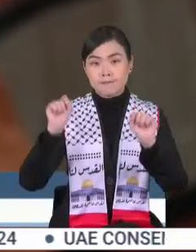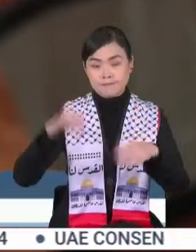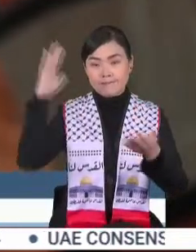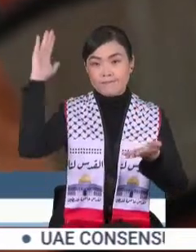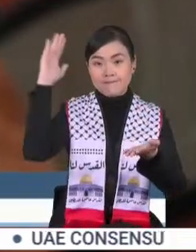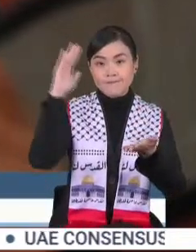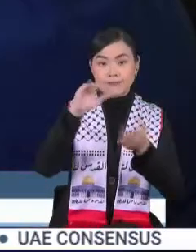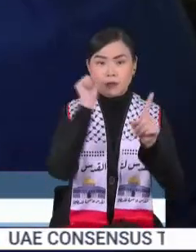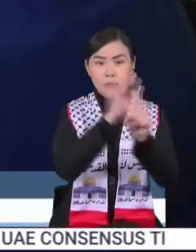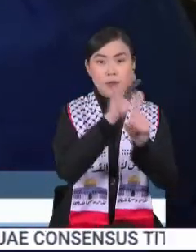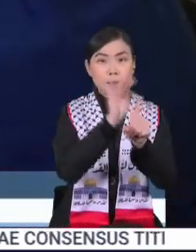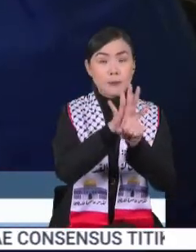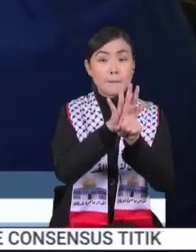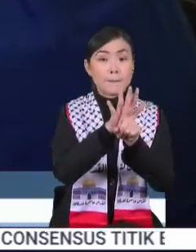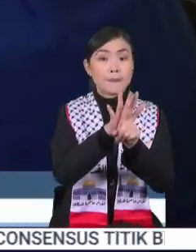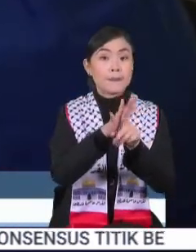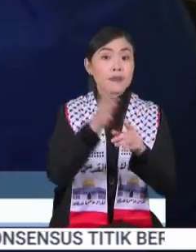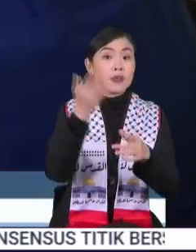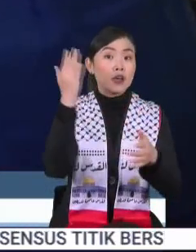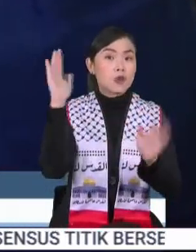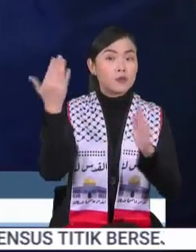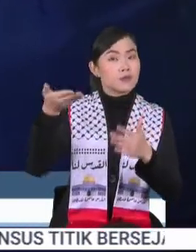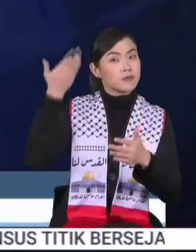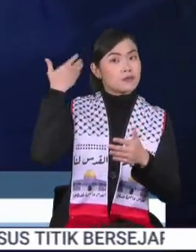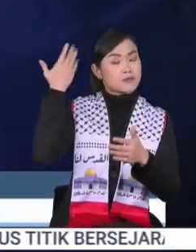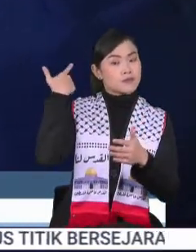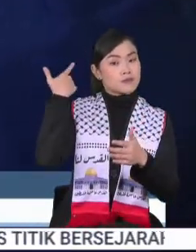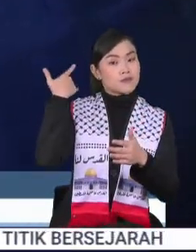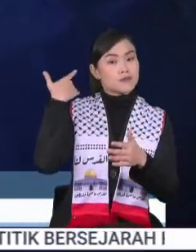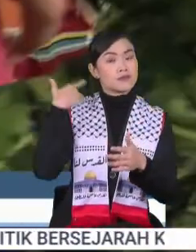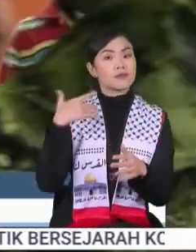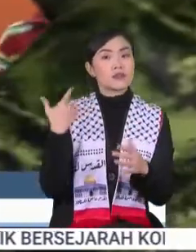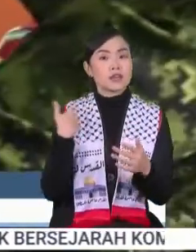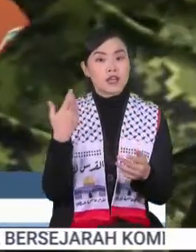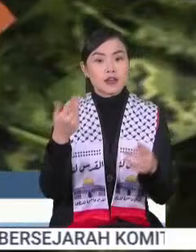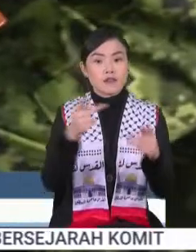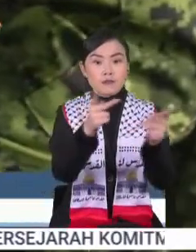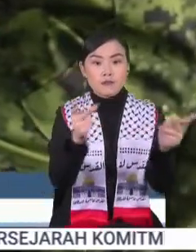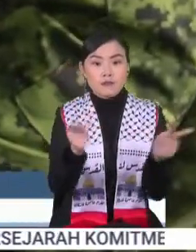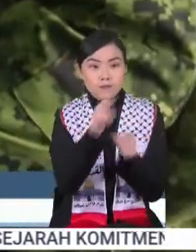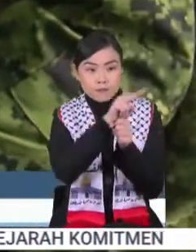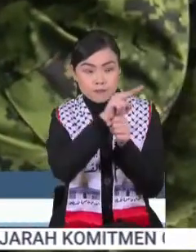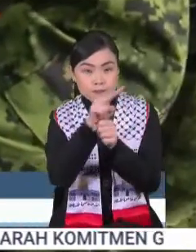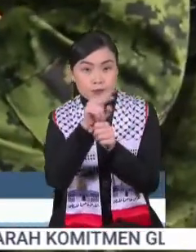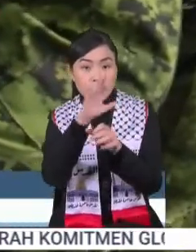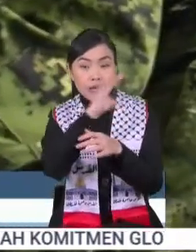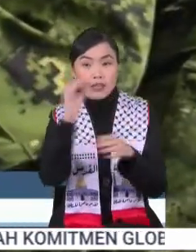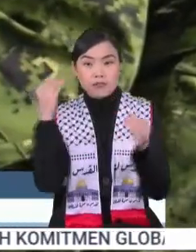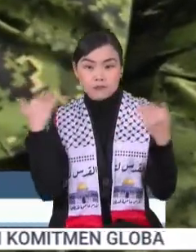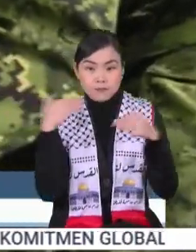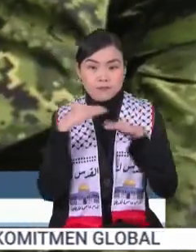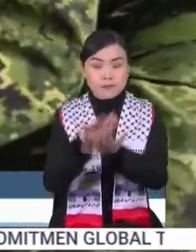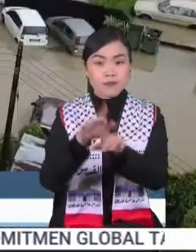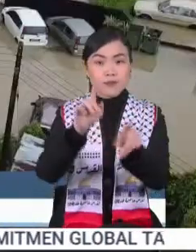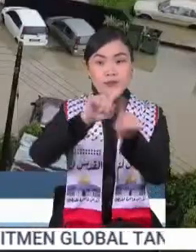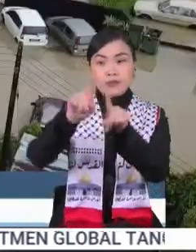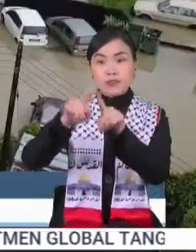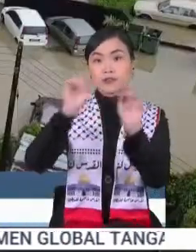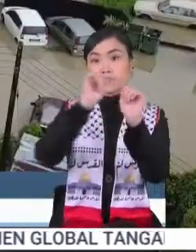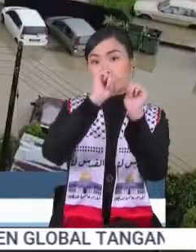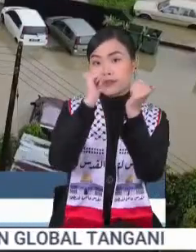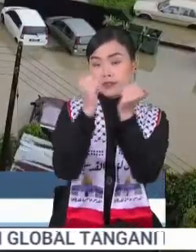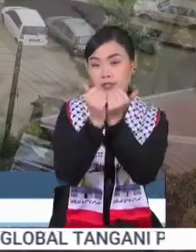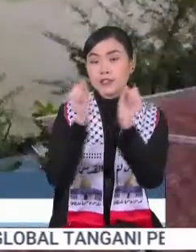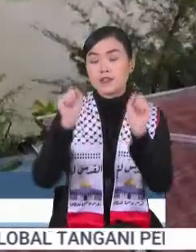impak yang dihadapi sebelum ini dengan penyelarasan dan kawal Selia bantuan dan juga integrasi daripada semua agensi